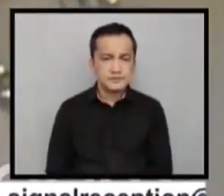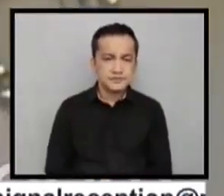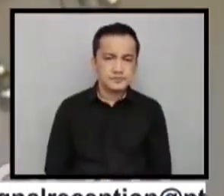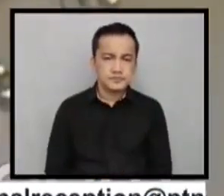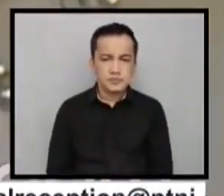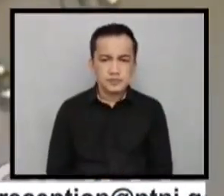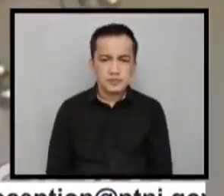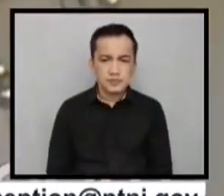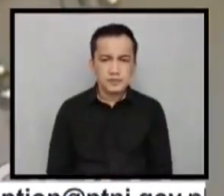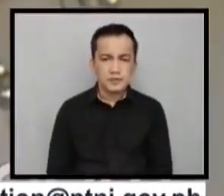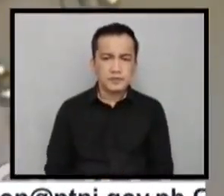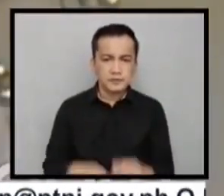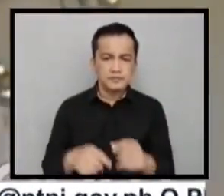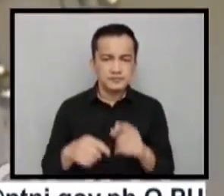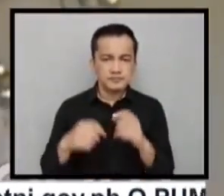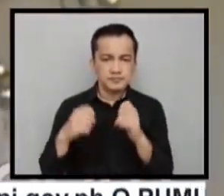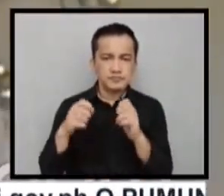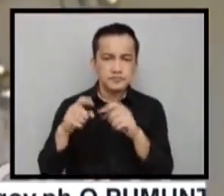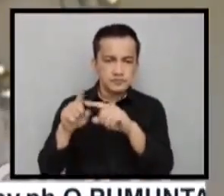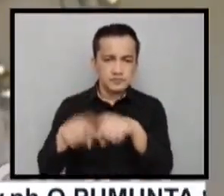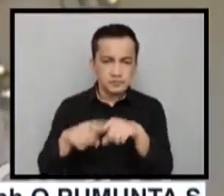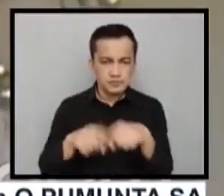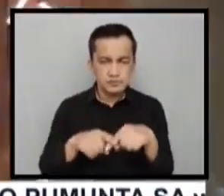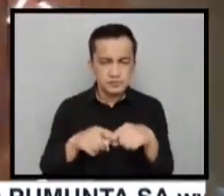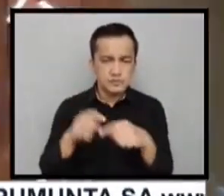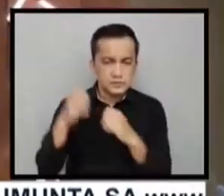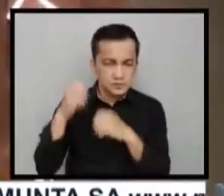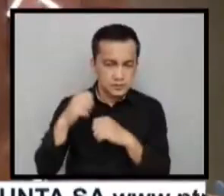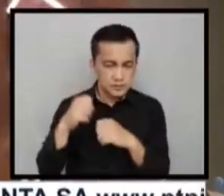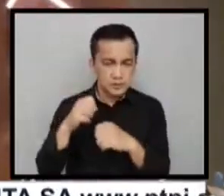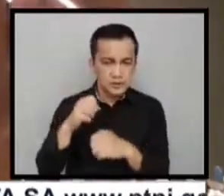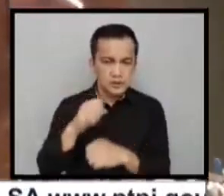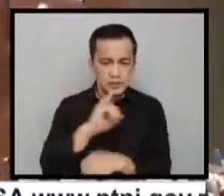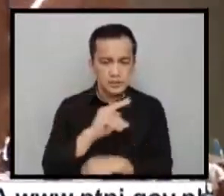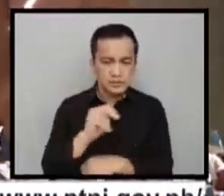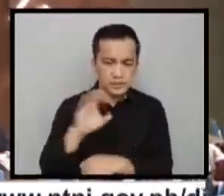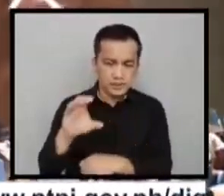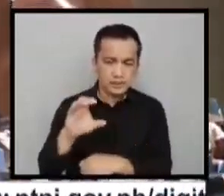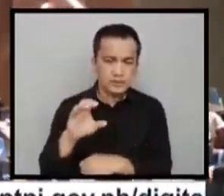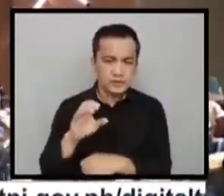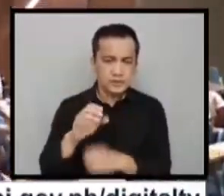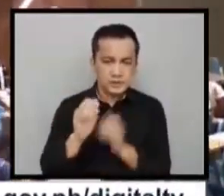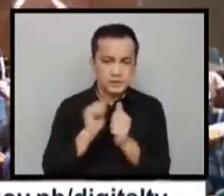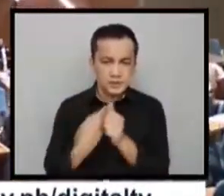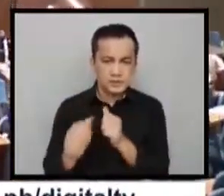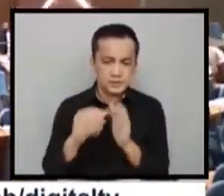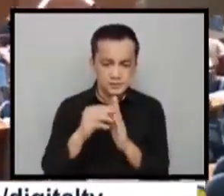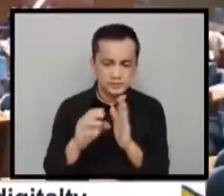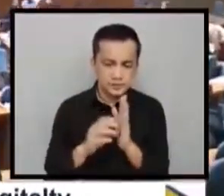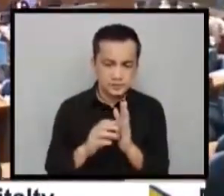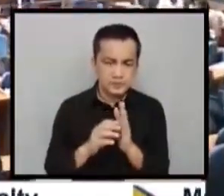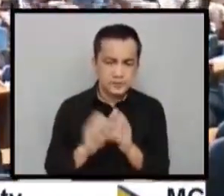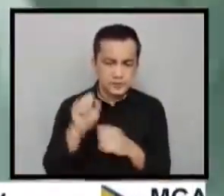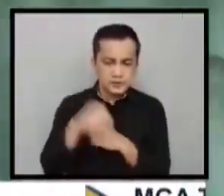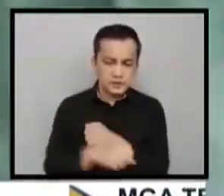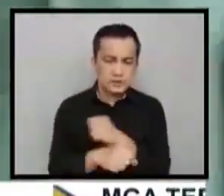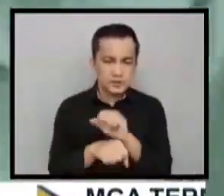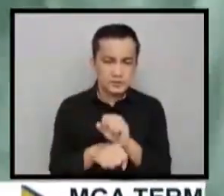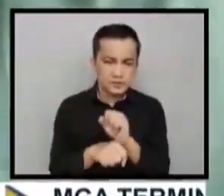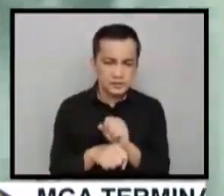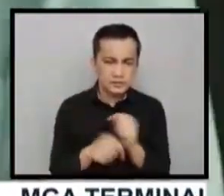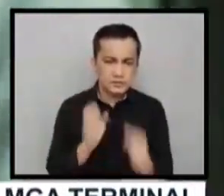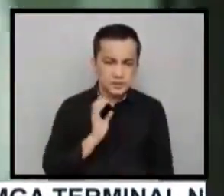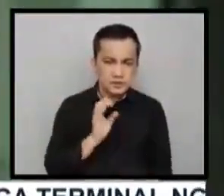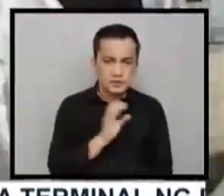Umaasa ang International Maritime Employers Council o IMEC sa pagkakapasa ng Magna Carta for Seafarers sa Kongreso